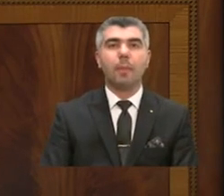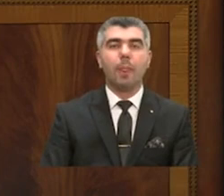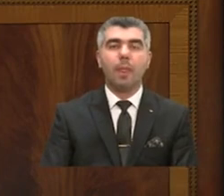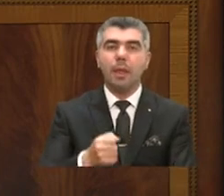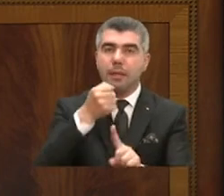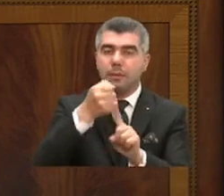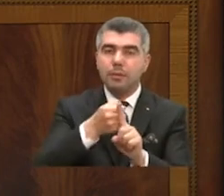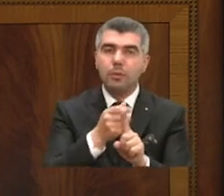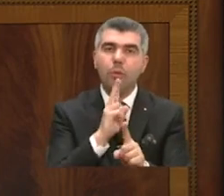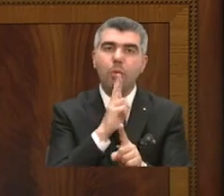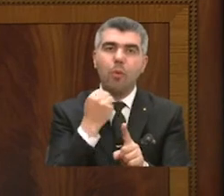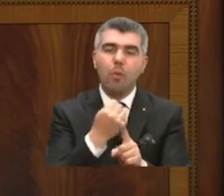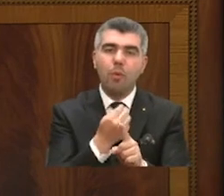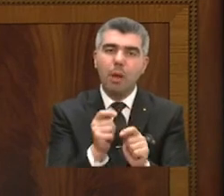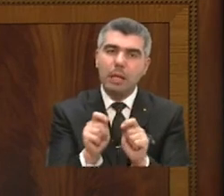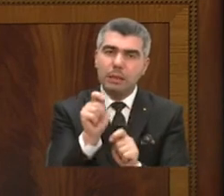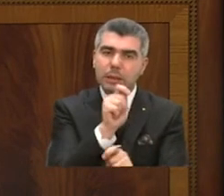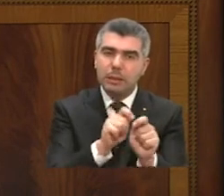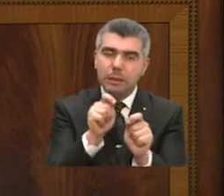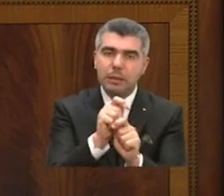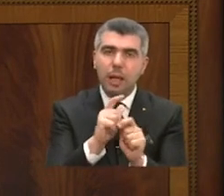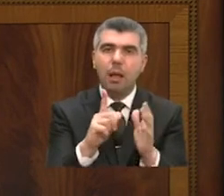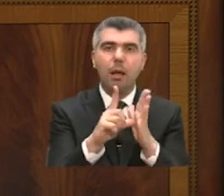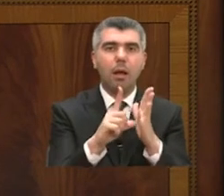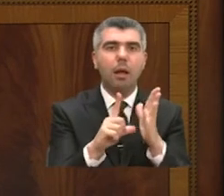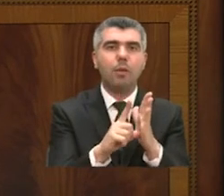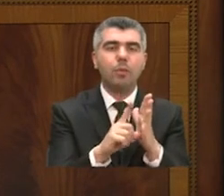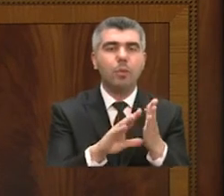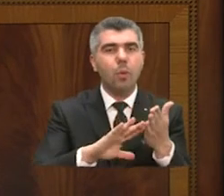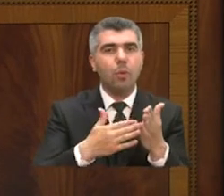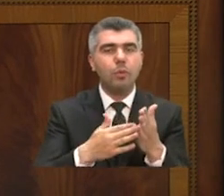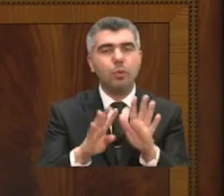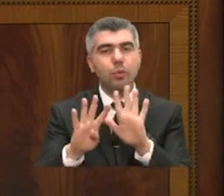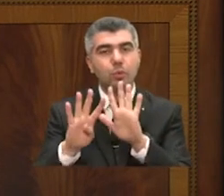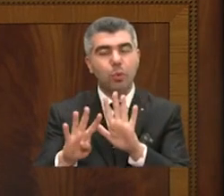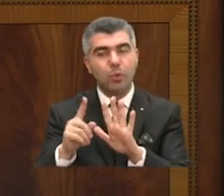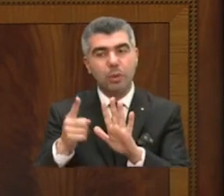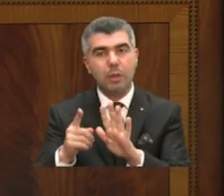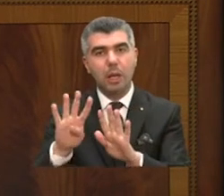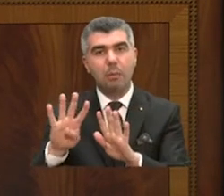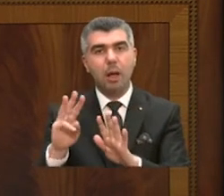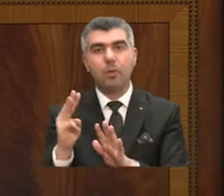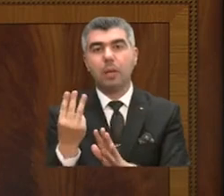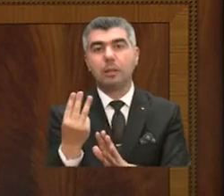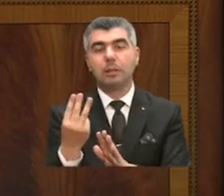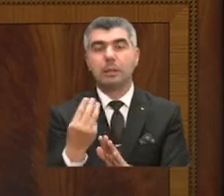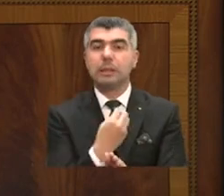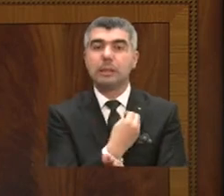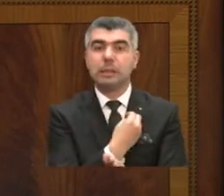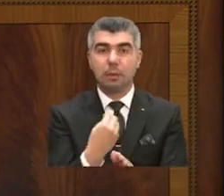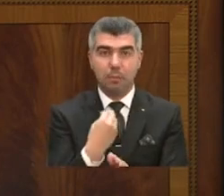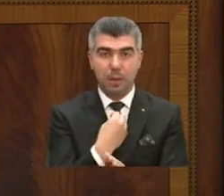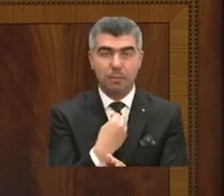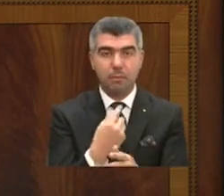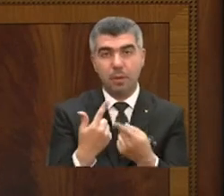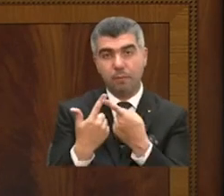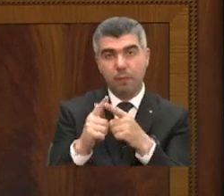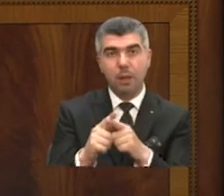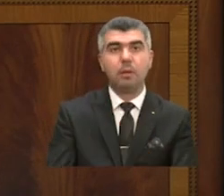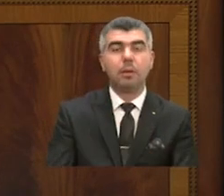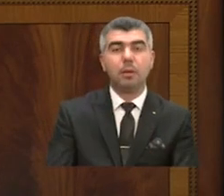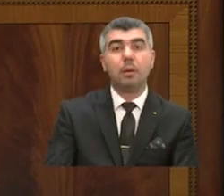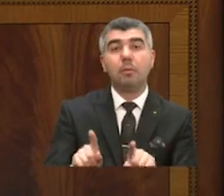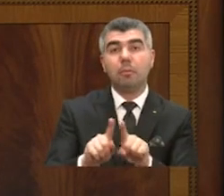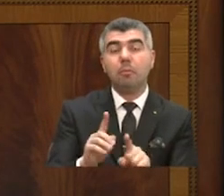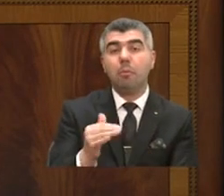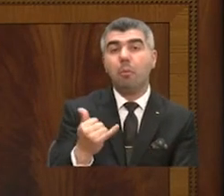على مراجعة عميقة وشاملة لقانون الإطار 934 للمنظومة الصحية وعرض العلاجات، والذي يعد المدخل